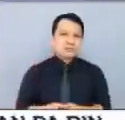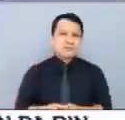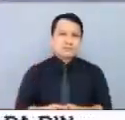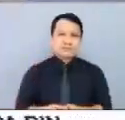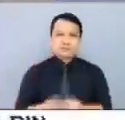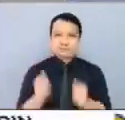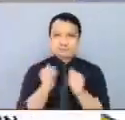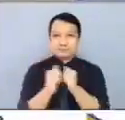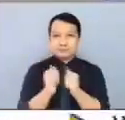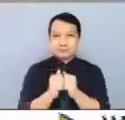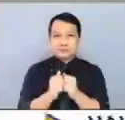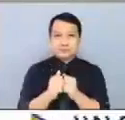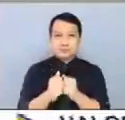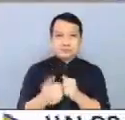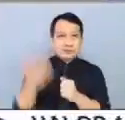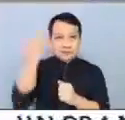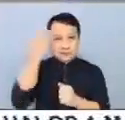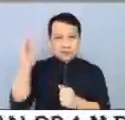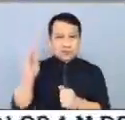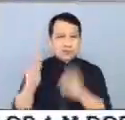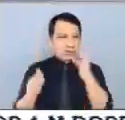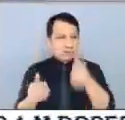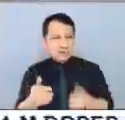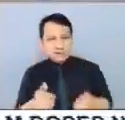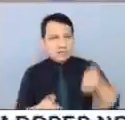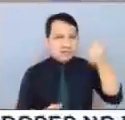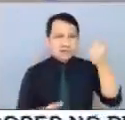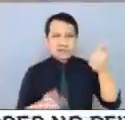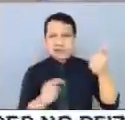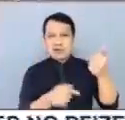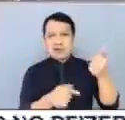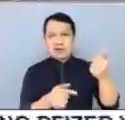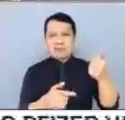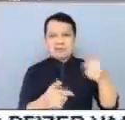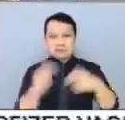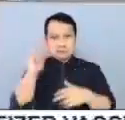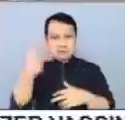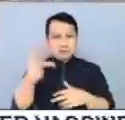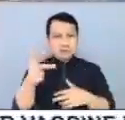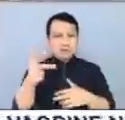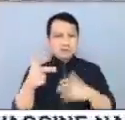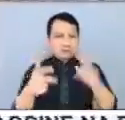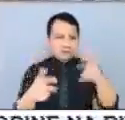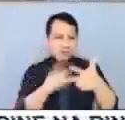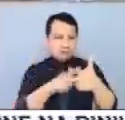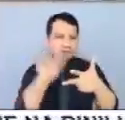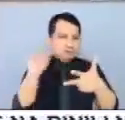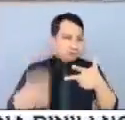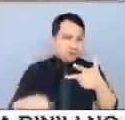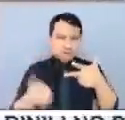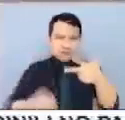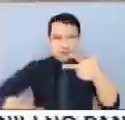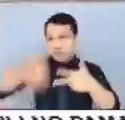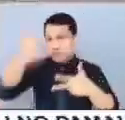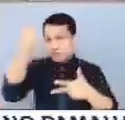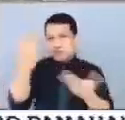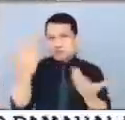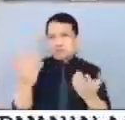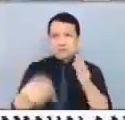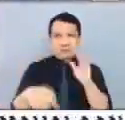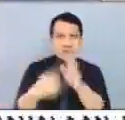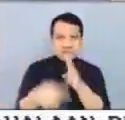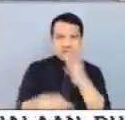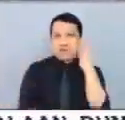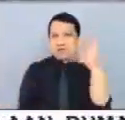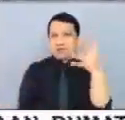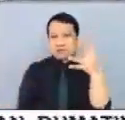Binay, VP Binay. So, umabot naman ng apat last time. So, baka nito this time, ganun pa rin siguro, baka apat din. Kasi malalakas ang mga